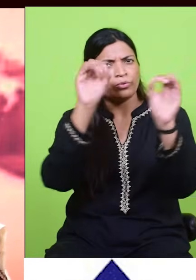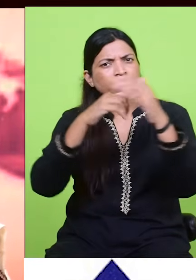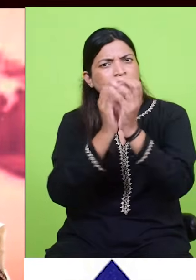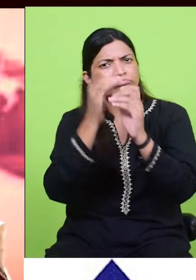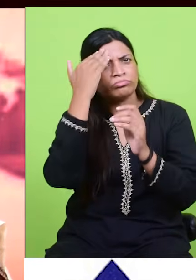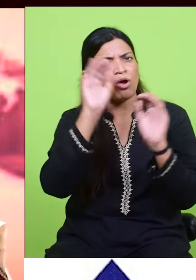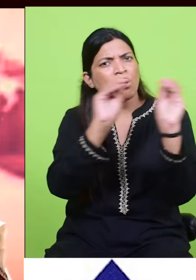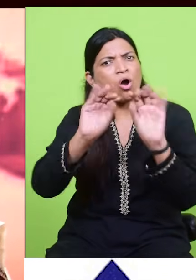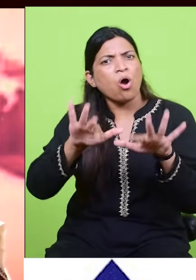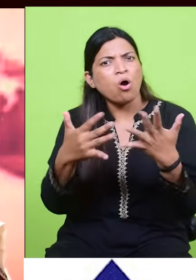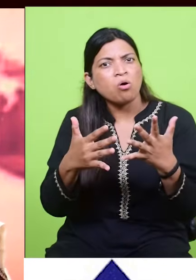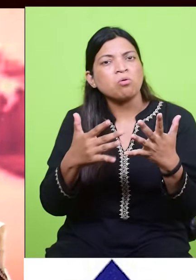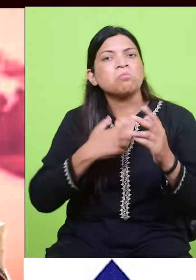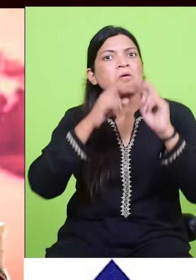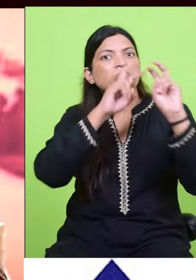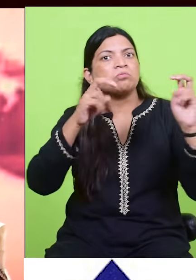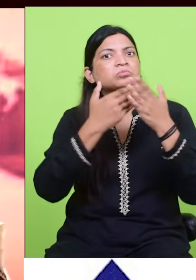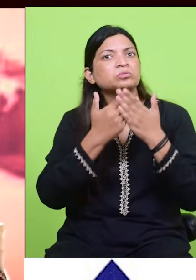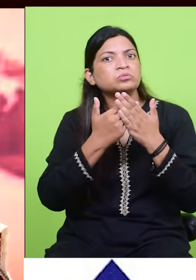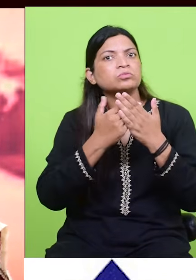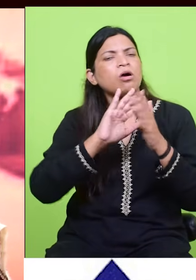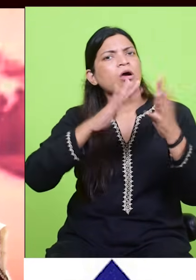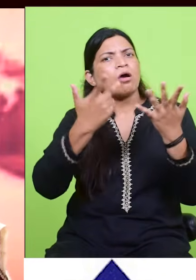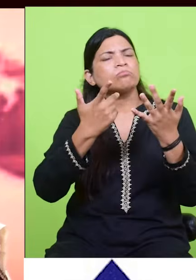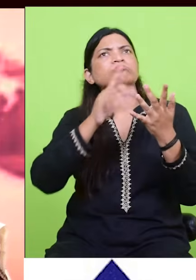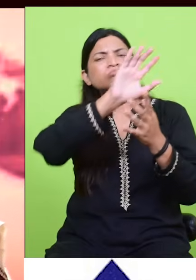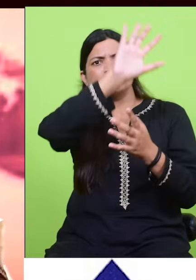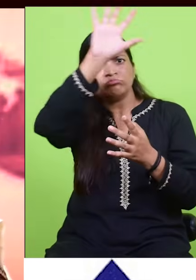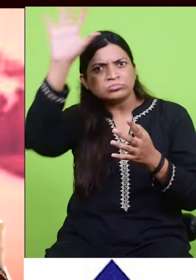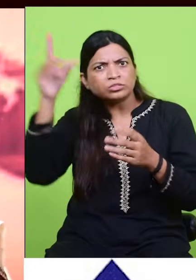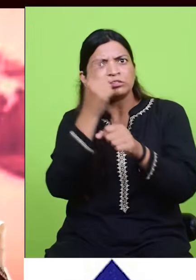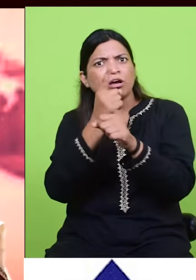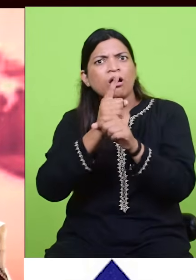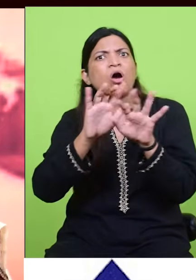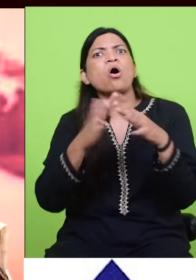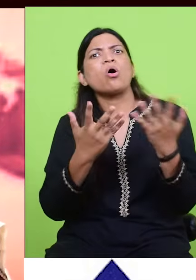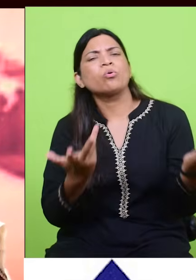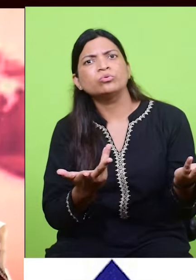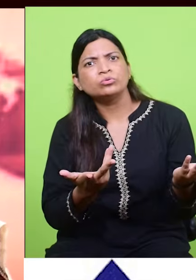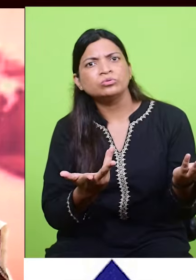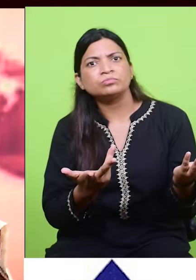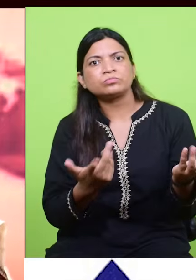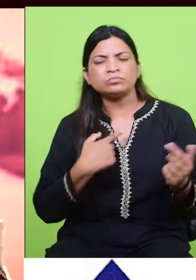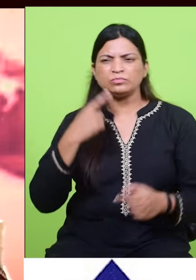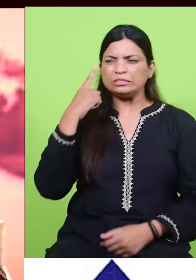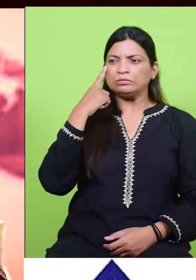लिए तैयार होना है। तो हमने पहले सारा उनका पढ़ा कि उनकी टीचर कैसे करती थी, जब वो पढ़ा और फिर गुरदीप अमेरिकन साइन लैंग्वेज।